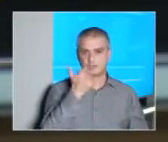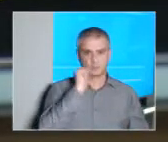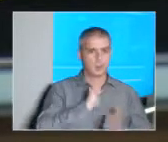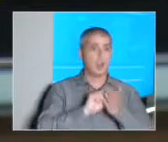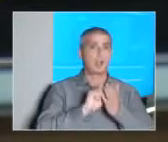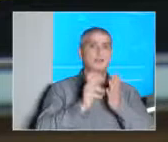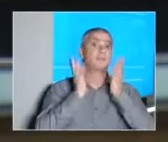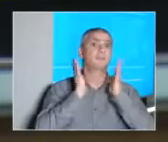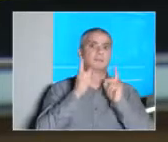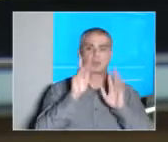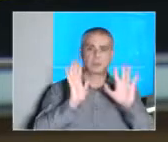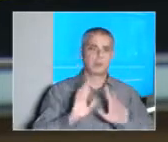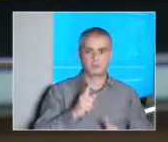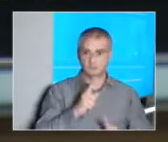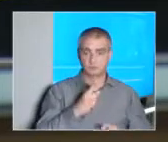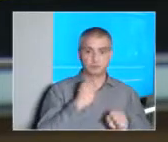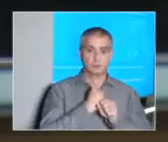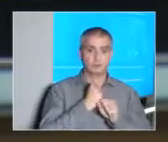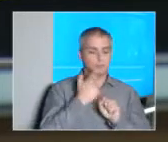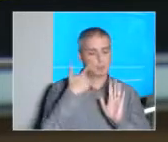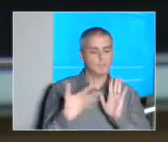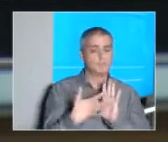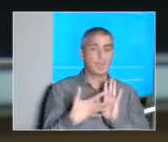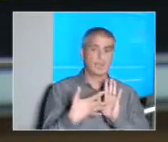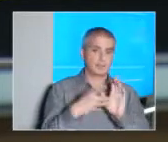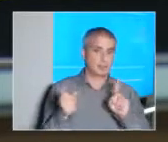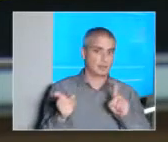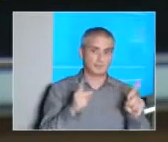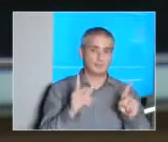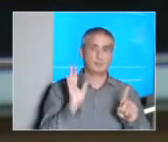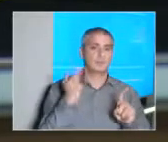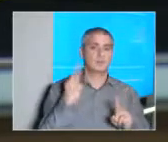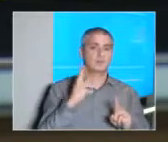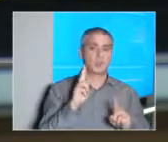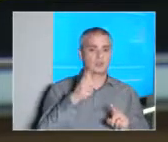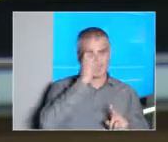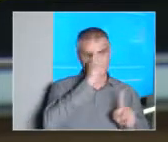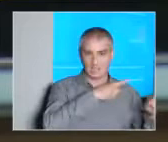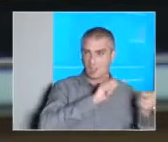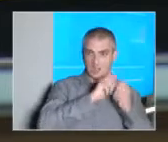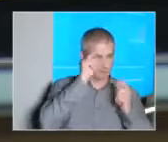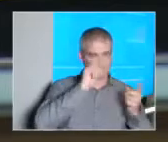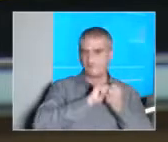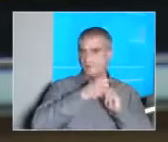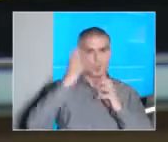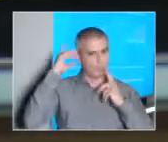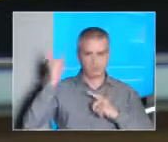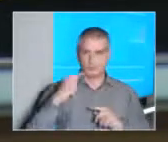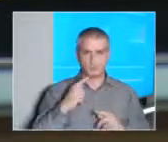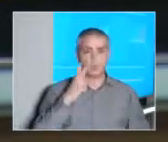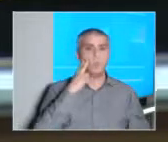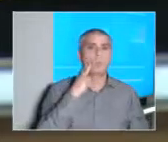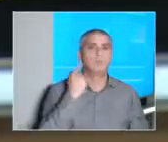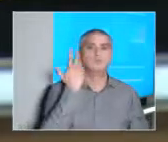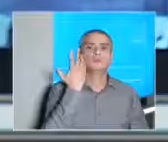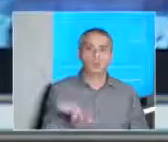הכתבה המזעזעת בטלוויזיה שעשו בחינה, כן? על מה יותר לאיכילוב וכל מיני כאלה. אני לא צריך. אני, שנייה, אני